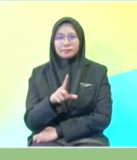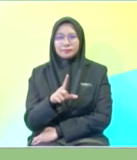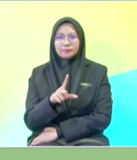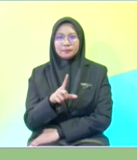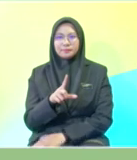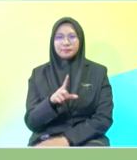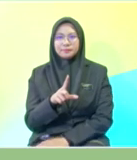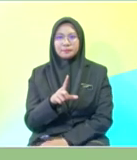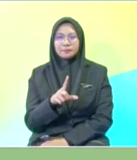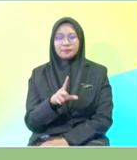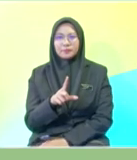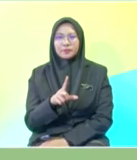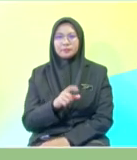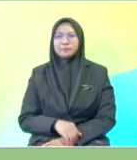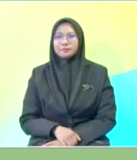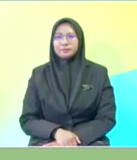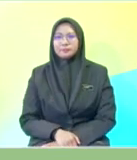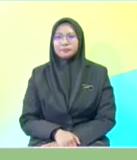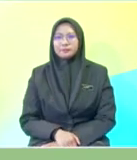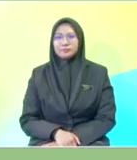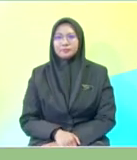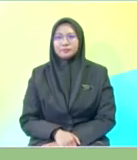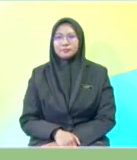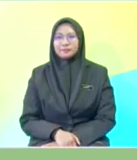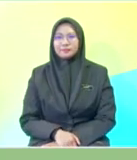Oke contoh yang ketiga mirror